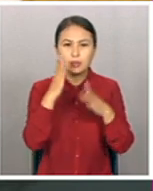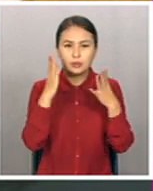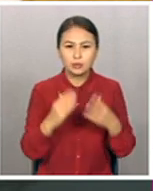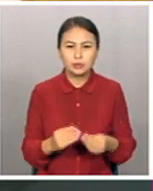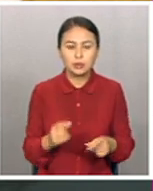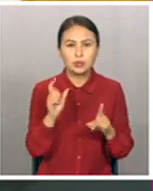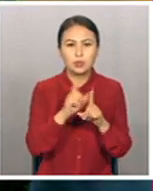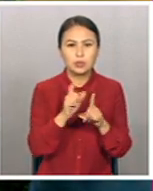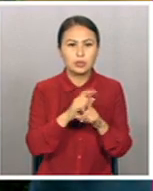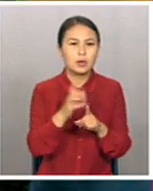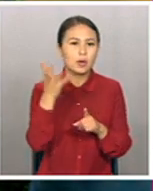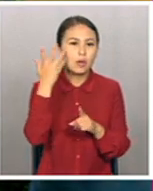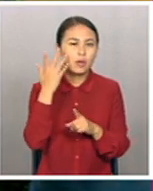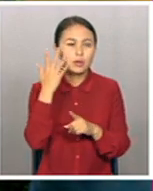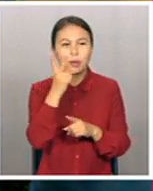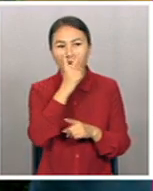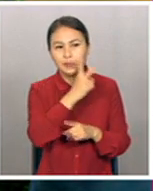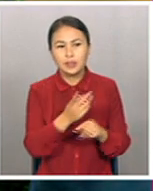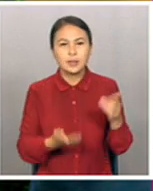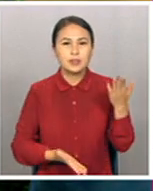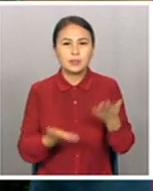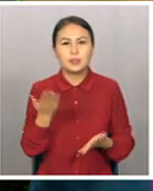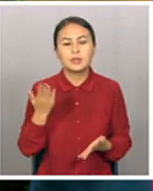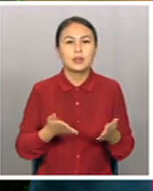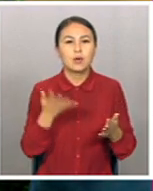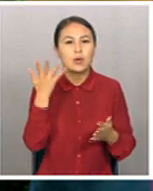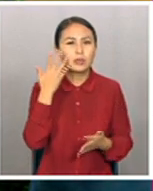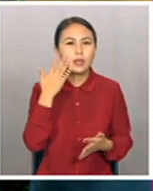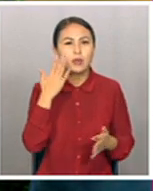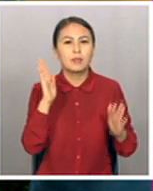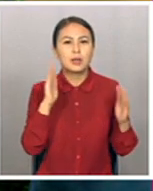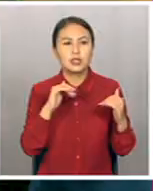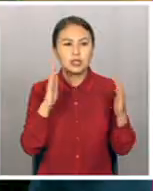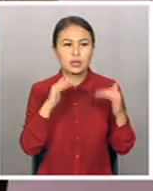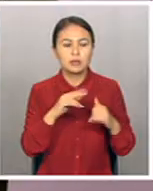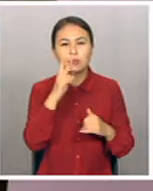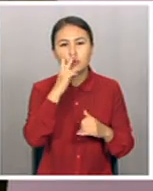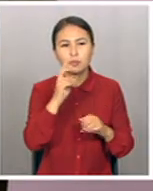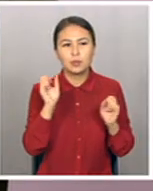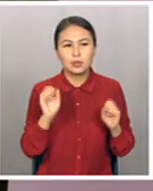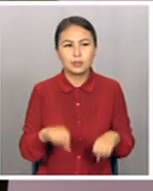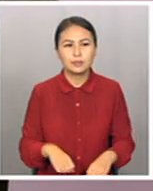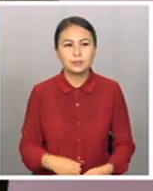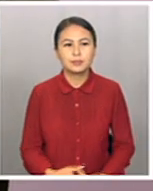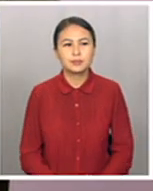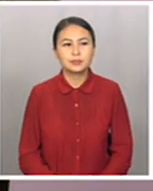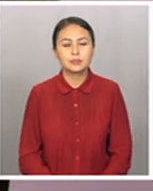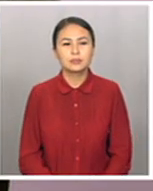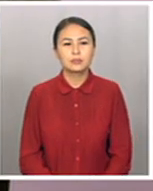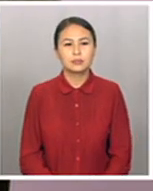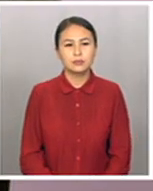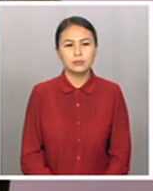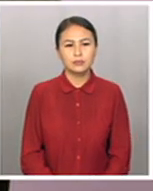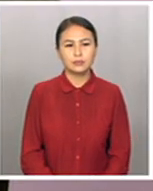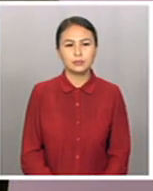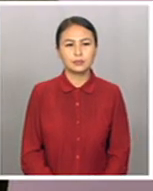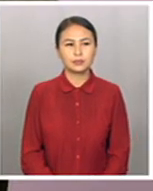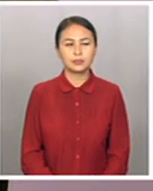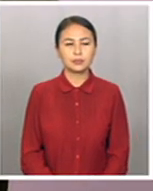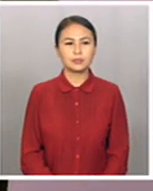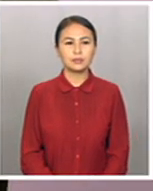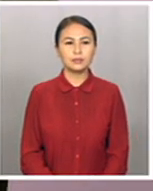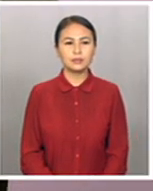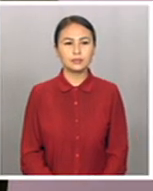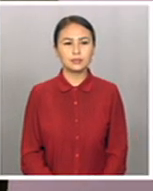сөздерді кездескенде немесе қоштасқан сәтте айтады. Оқушылар, бейне материалды